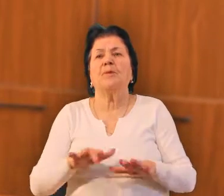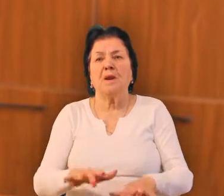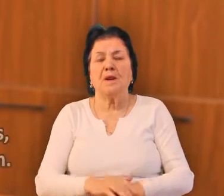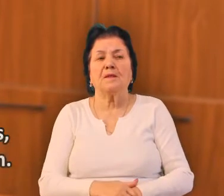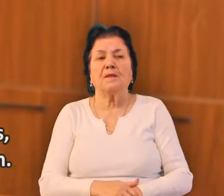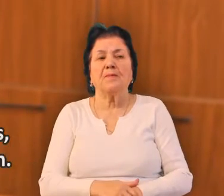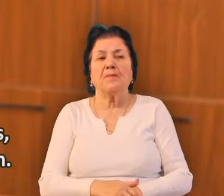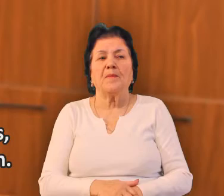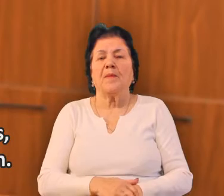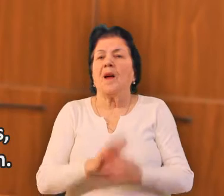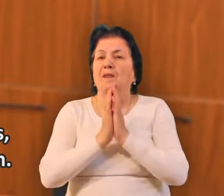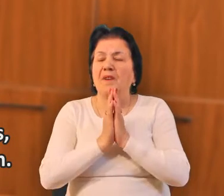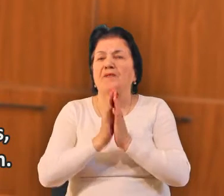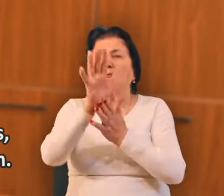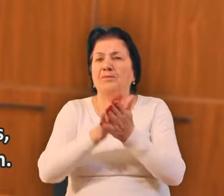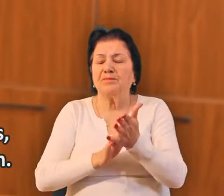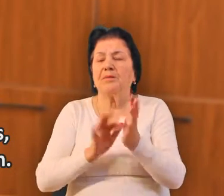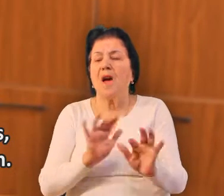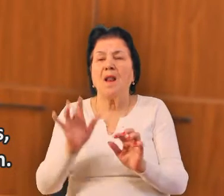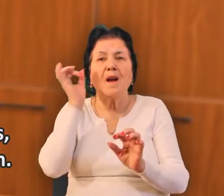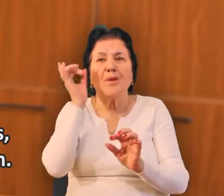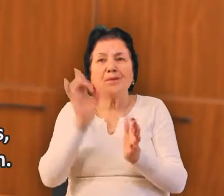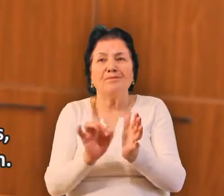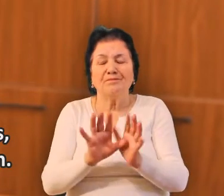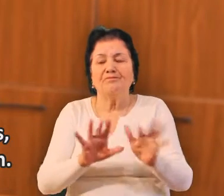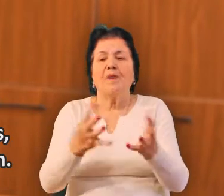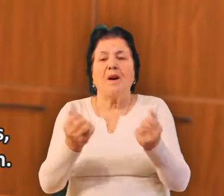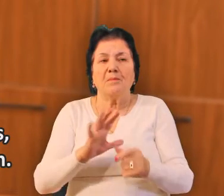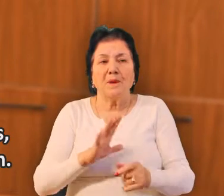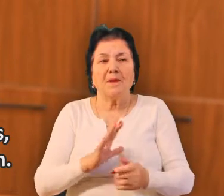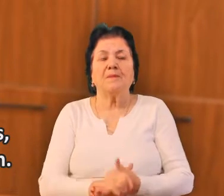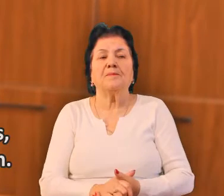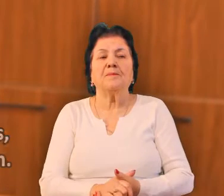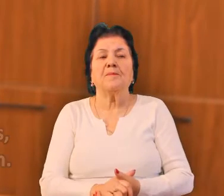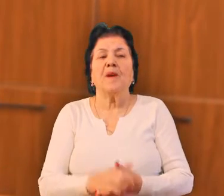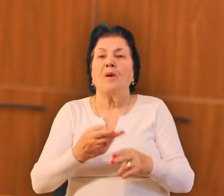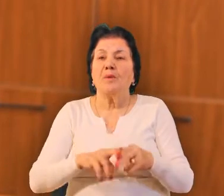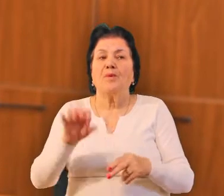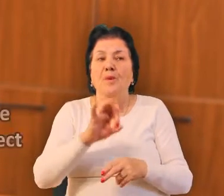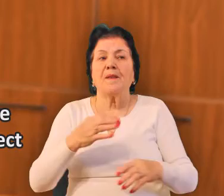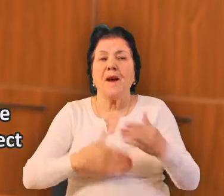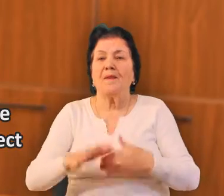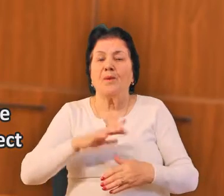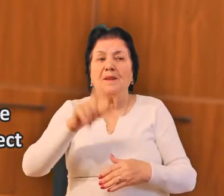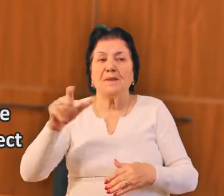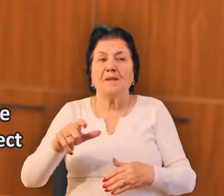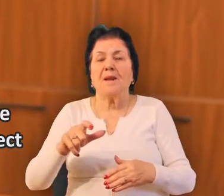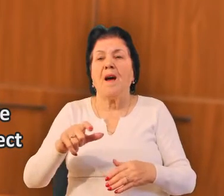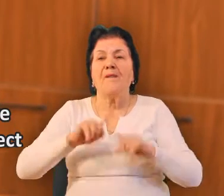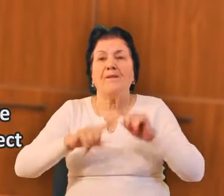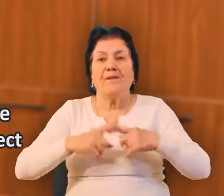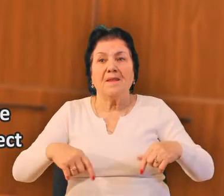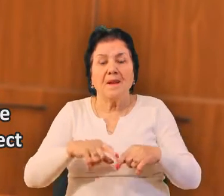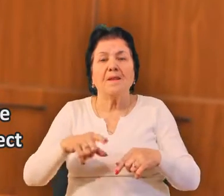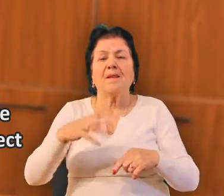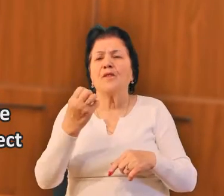edə bilirlər. Sifarişləri elektron şəkildə ala bilirlər və yerinə yetirə bilirlər. Ona görə də əlilliyi olan insanların valideynləri, ailə üzvləri onları daha